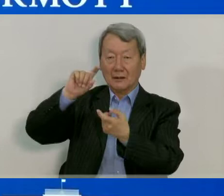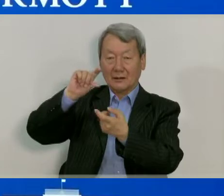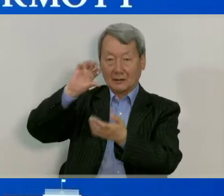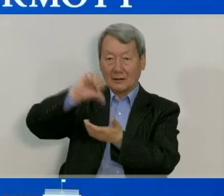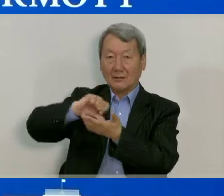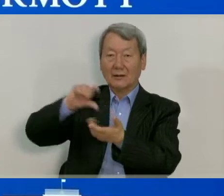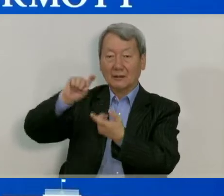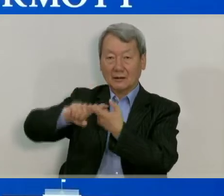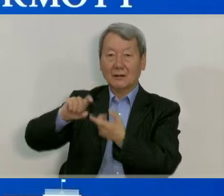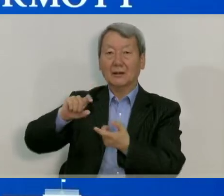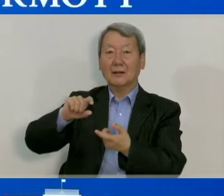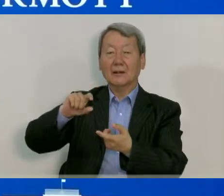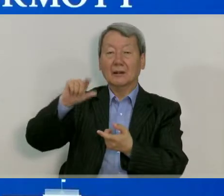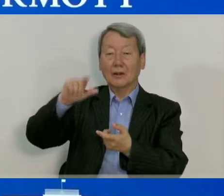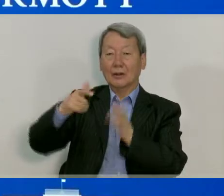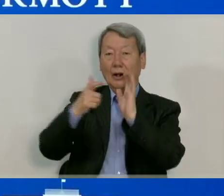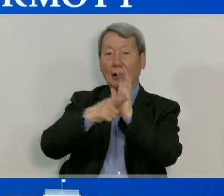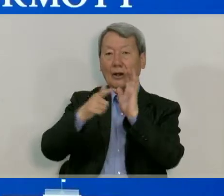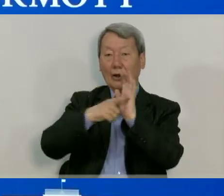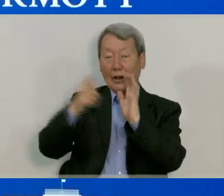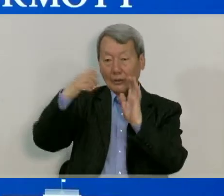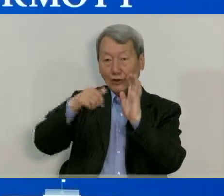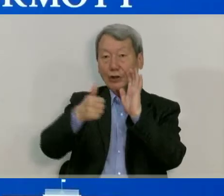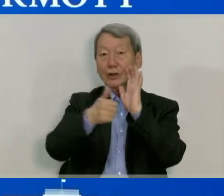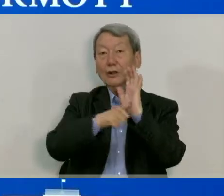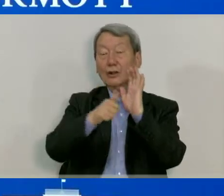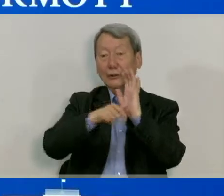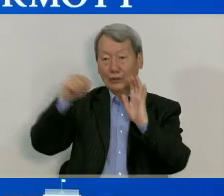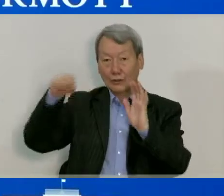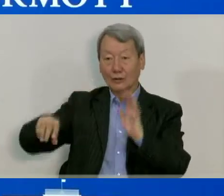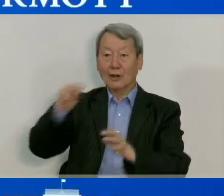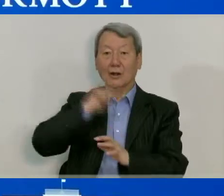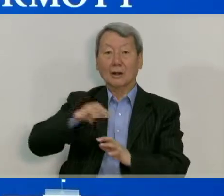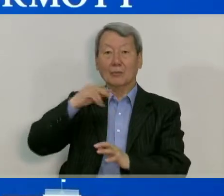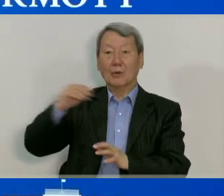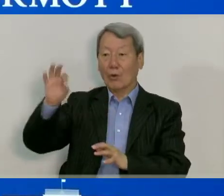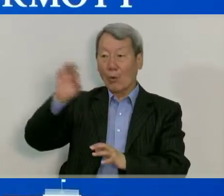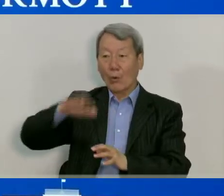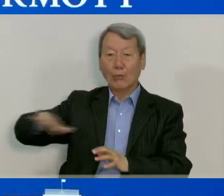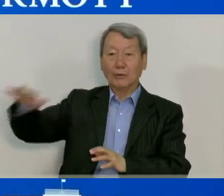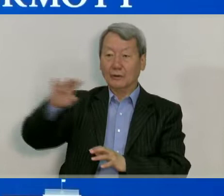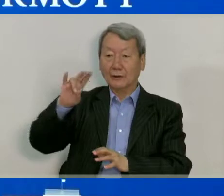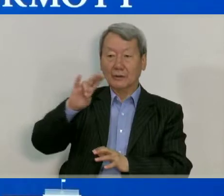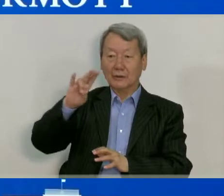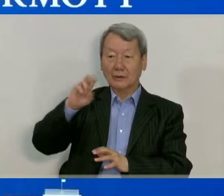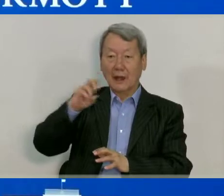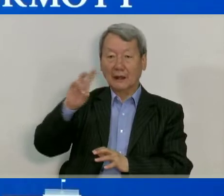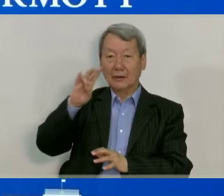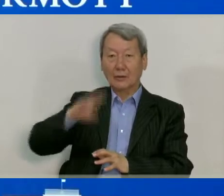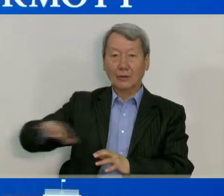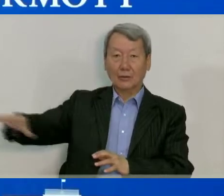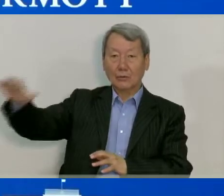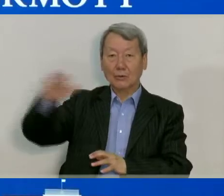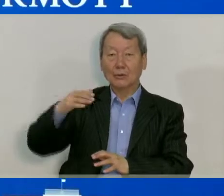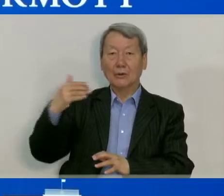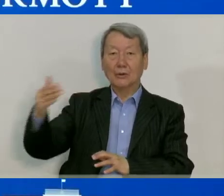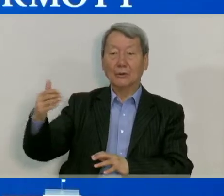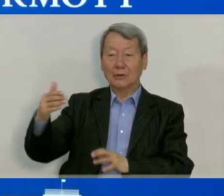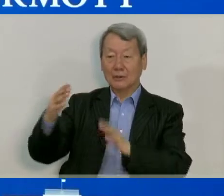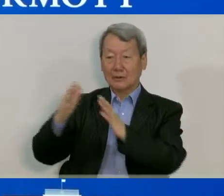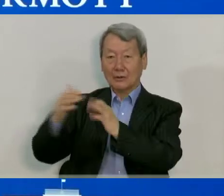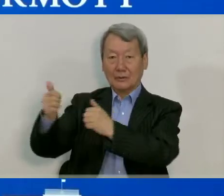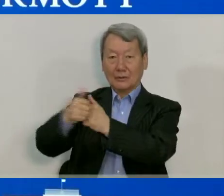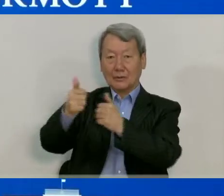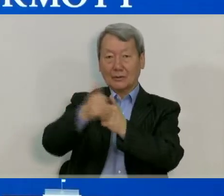ошол 7-нин 6-сы деген ошол жерде иштеген областтык төрөт үйүндө